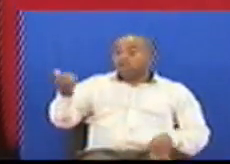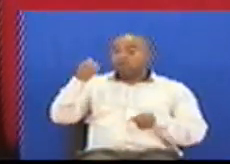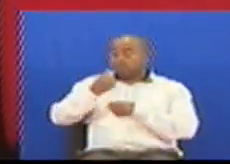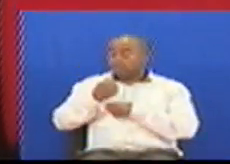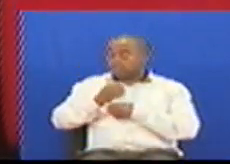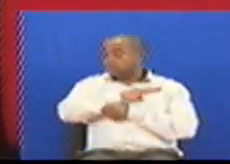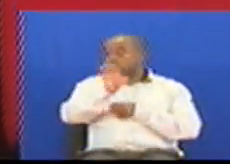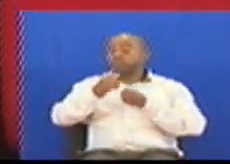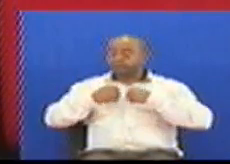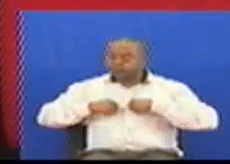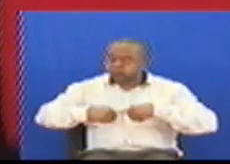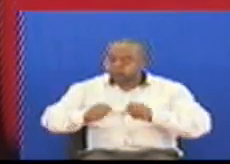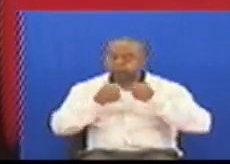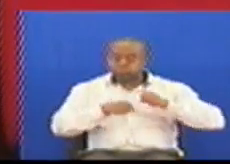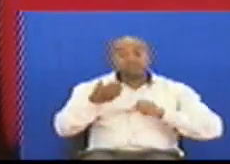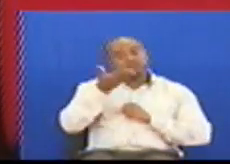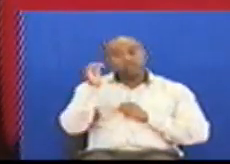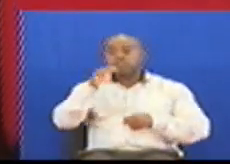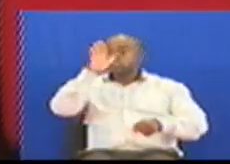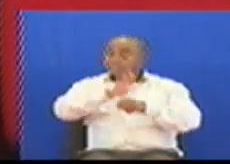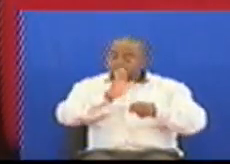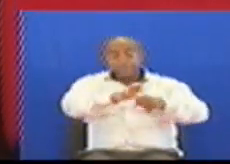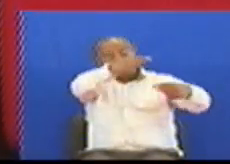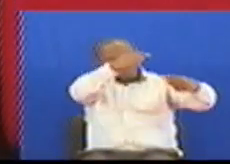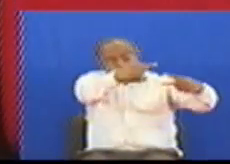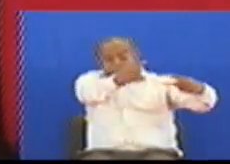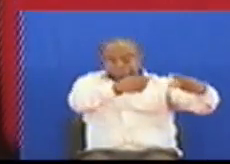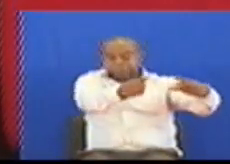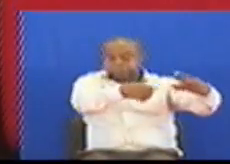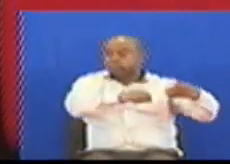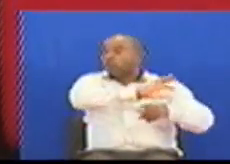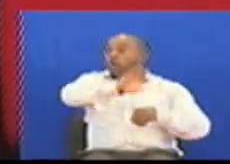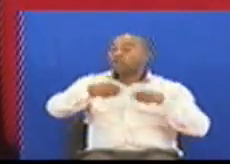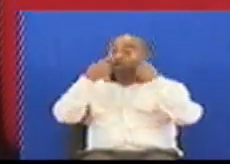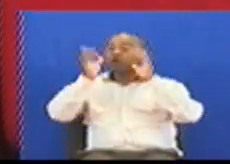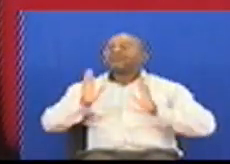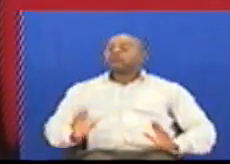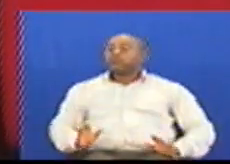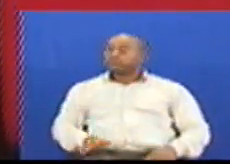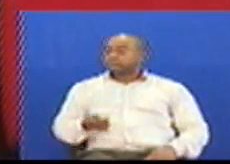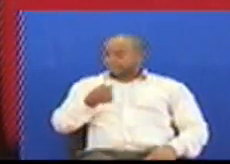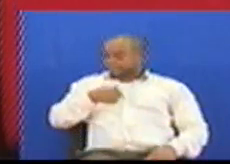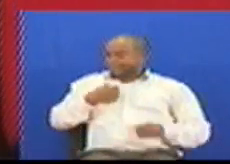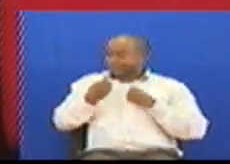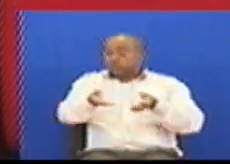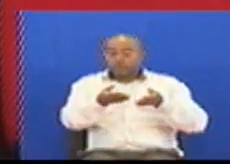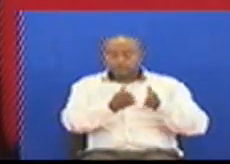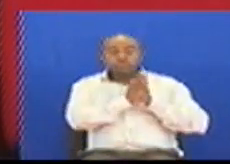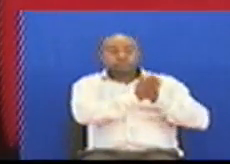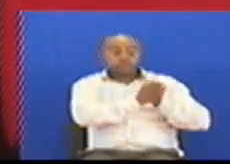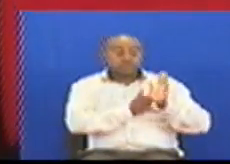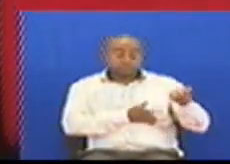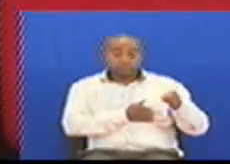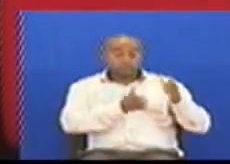zilizofanywa na serikali ni nyingi na zinaonekana. Mimi nitoe shukrani za dhati kwa mheshimiwa waziri